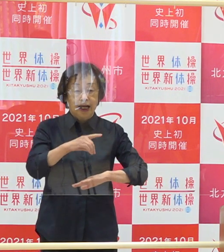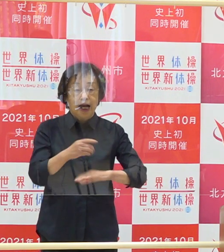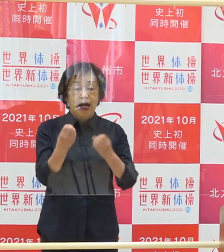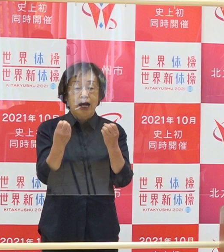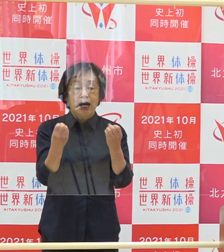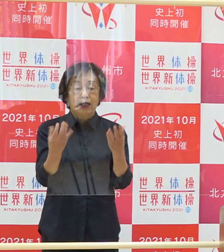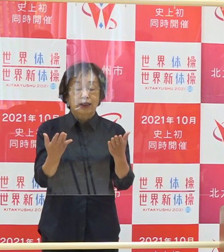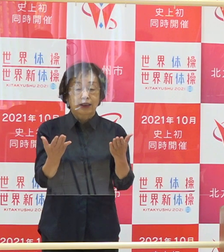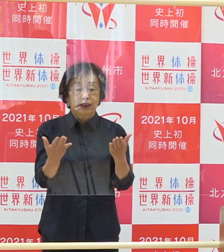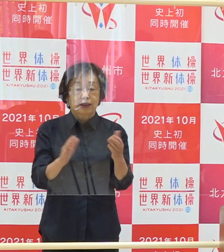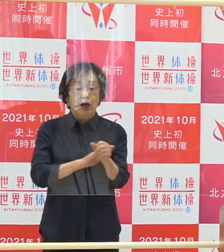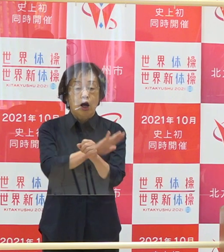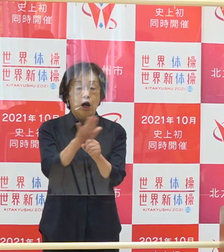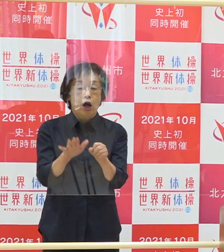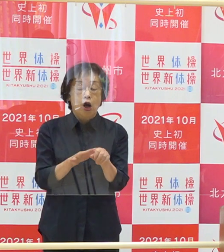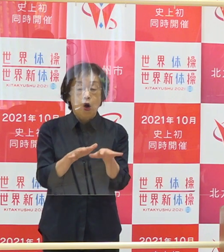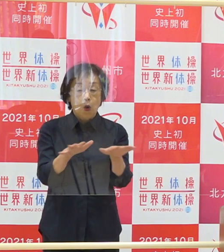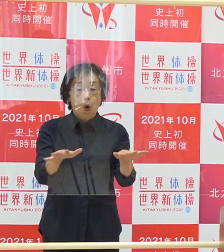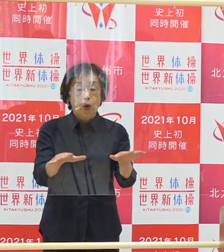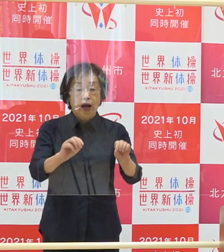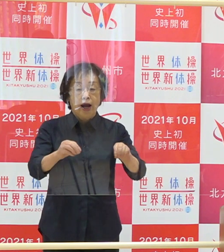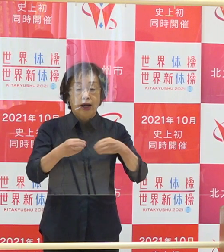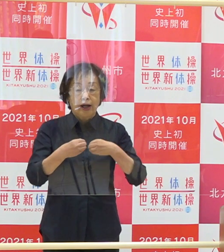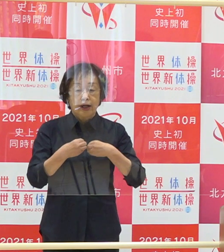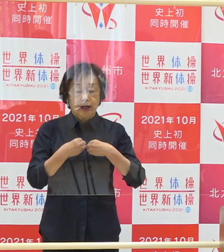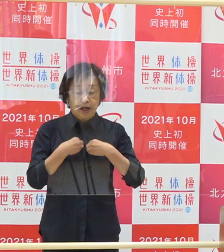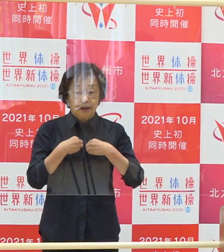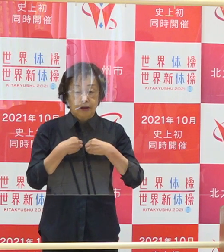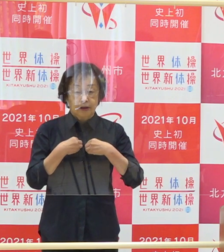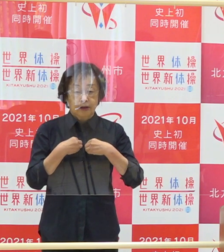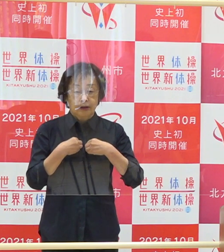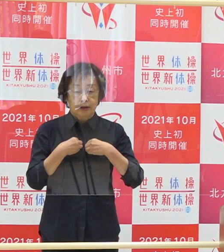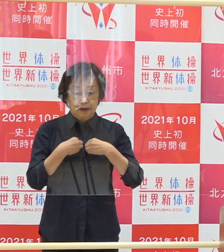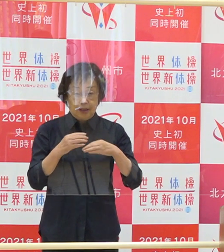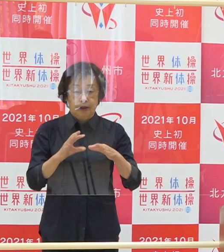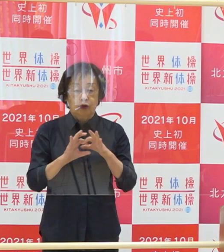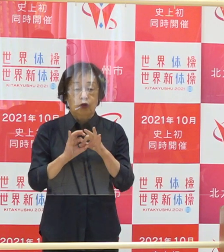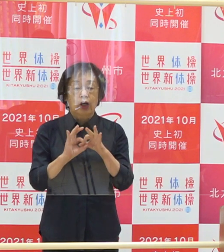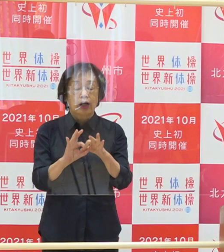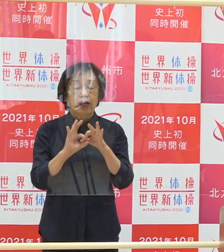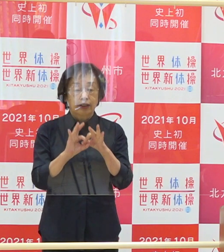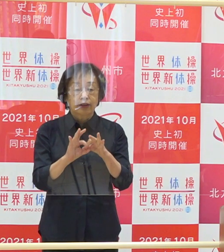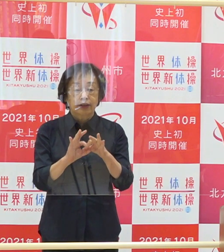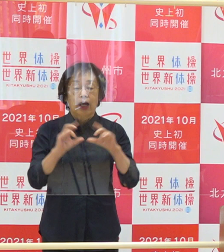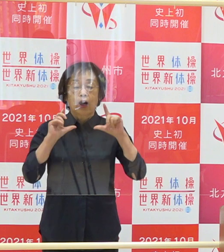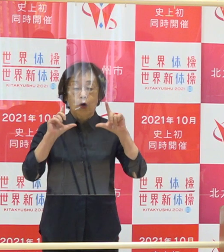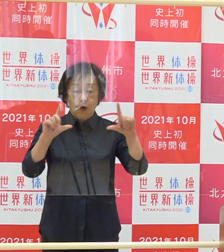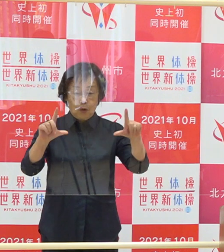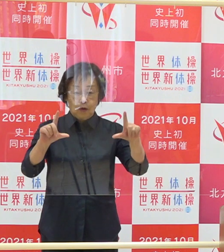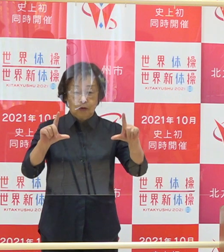型コロナの感染症の現状についてご報告をいたします。